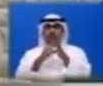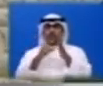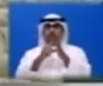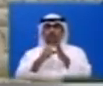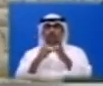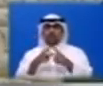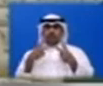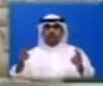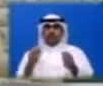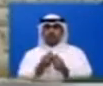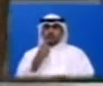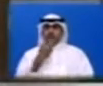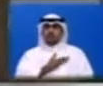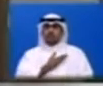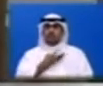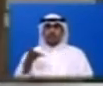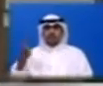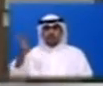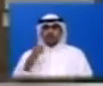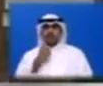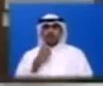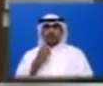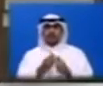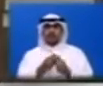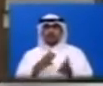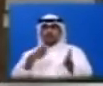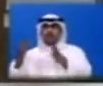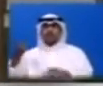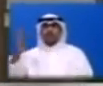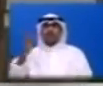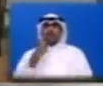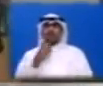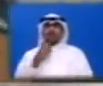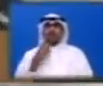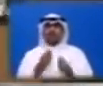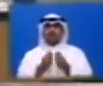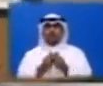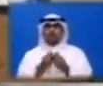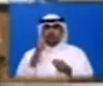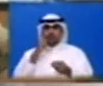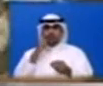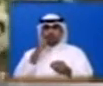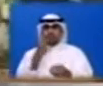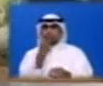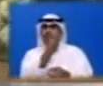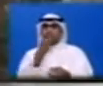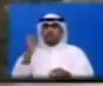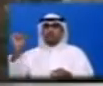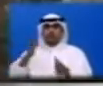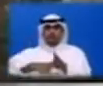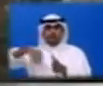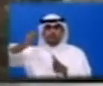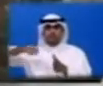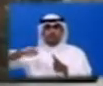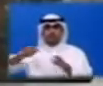للفئه العمريه من 14 الى 30 عاما عبر الموقع الرسمي لمجلس الامه